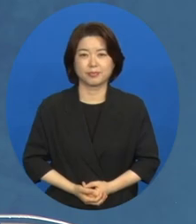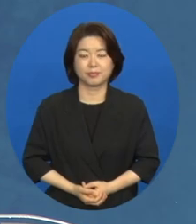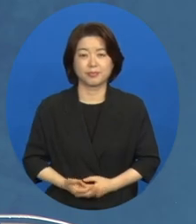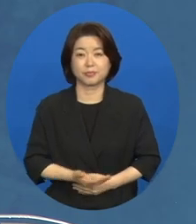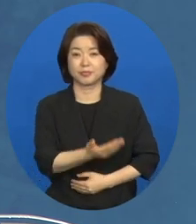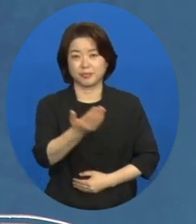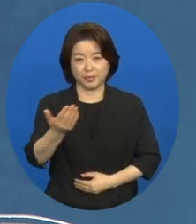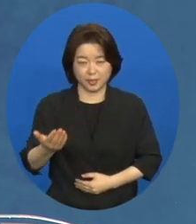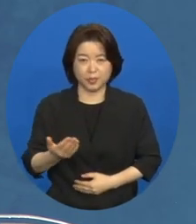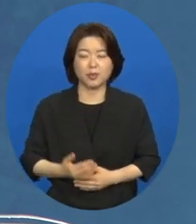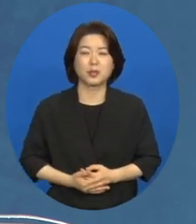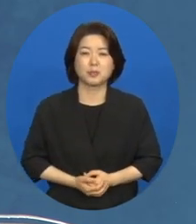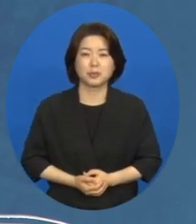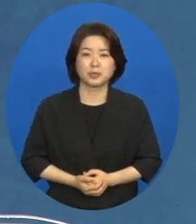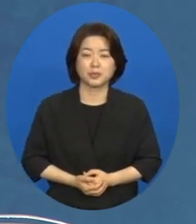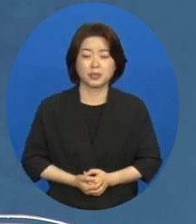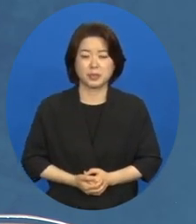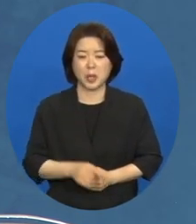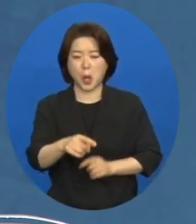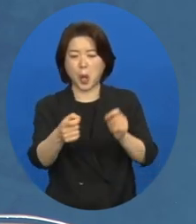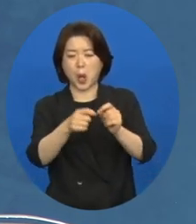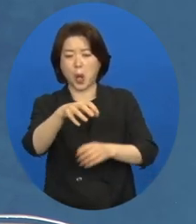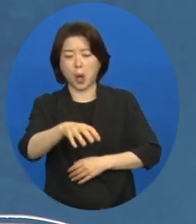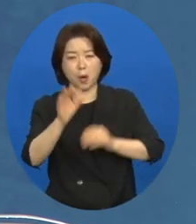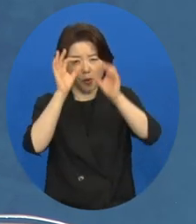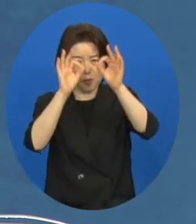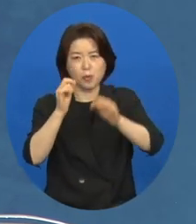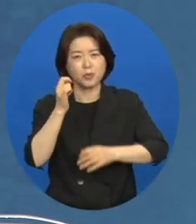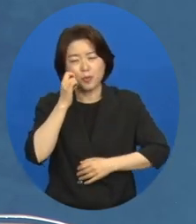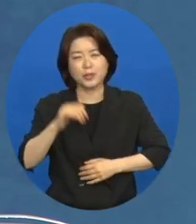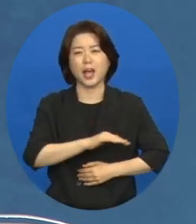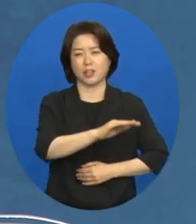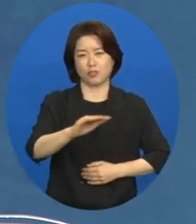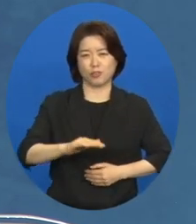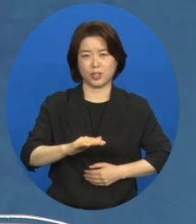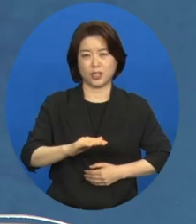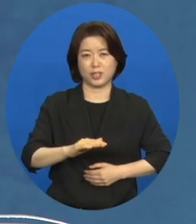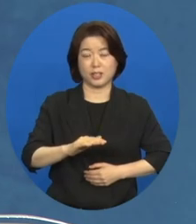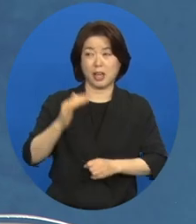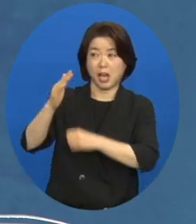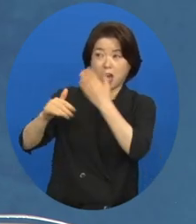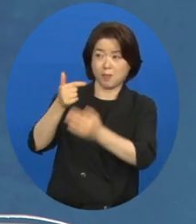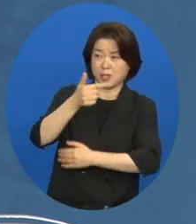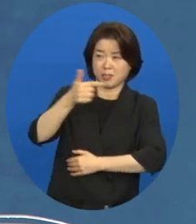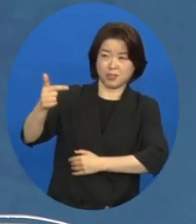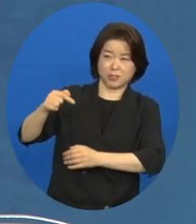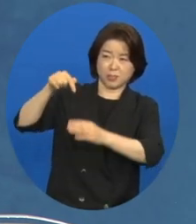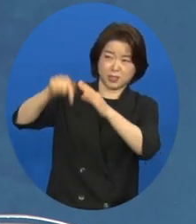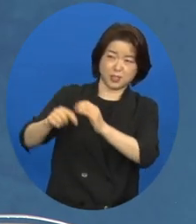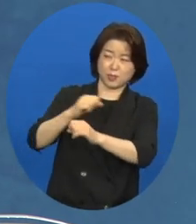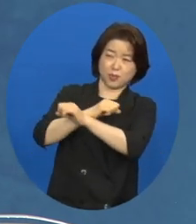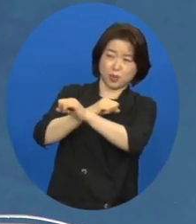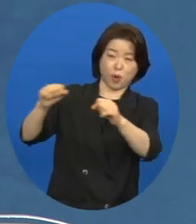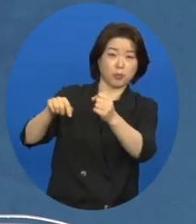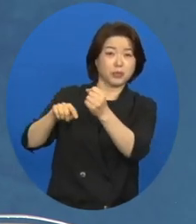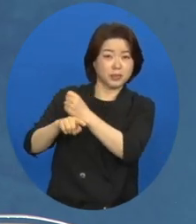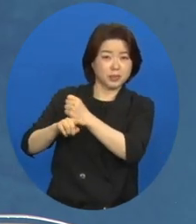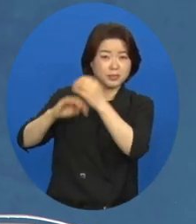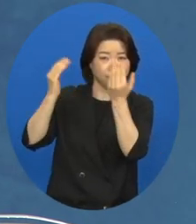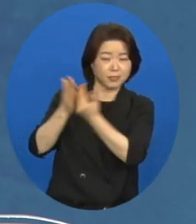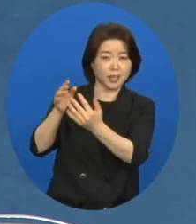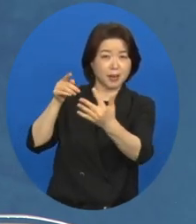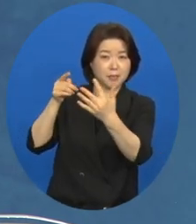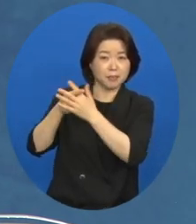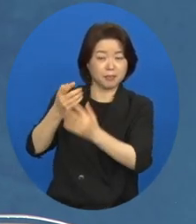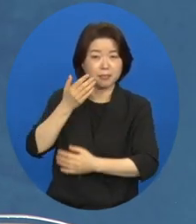여러분, 한 치 앞도 못 보는 우리가 어떻게 하나님의 크고 깊고 넓은 뜻을 다 이해할